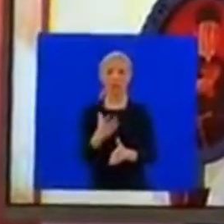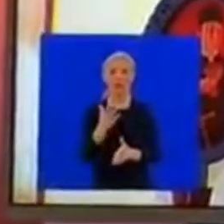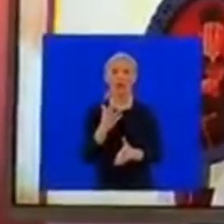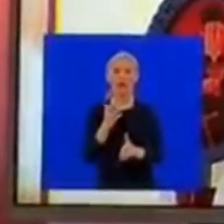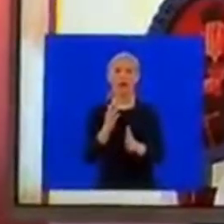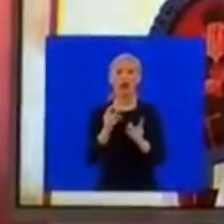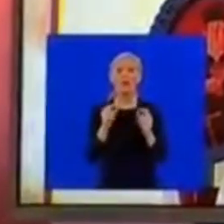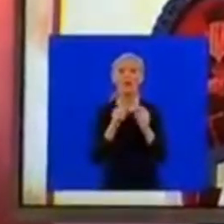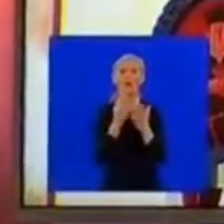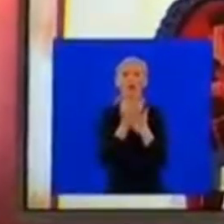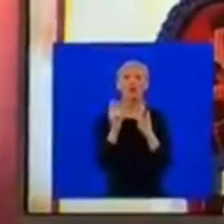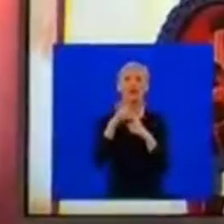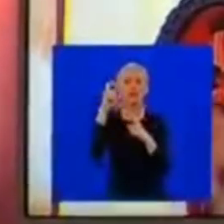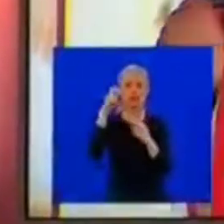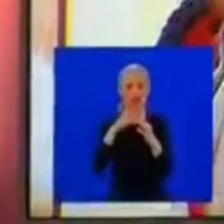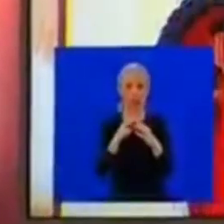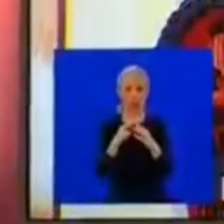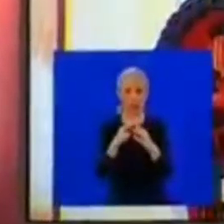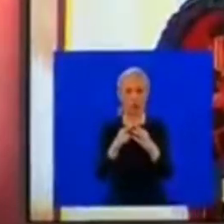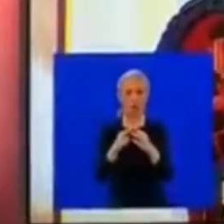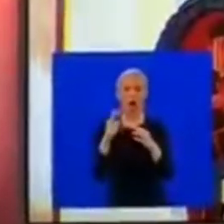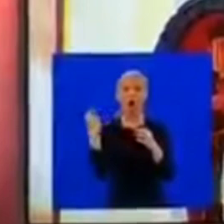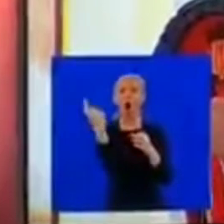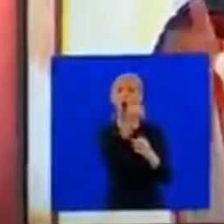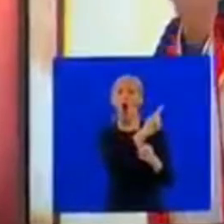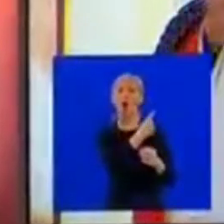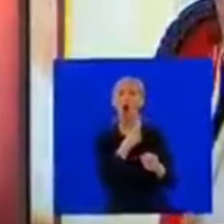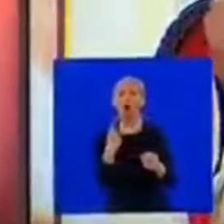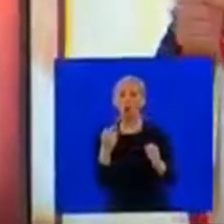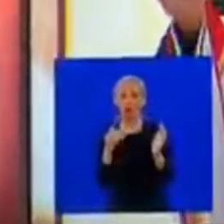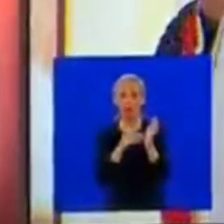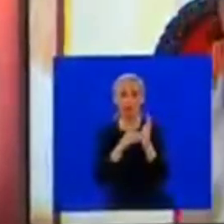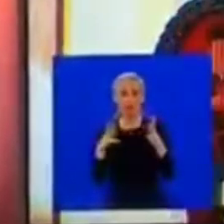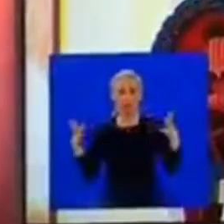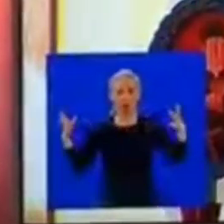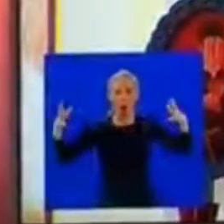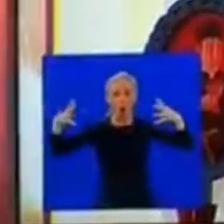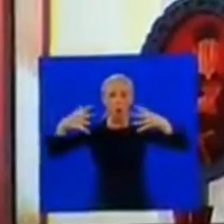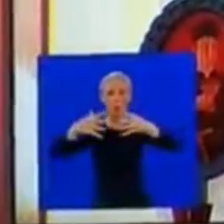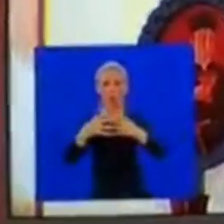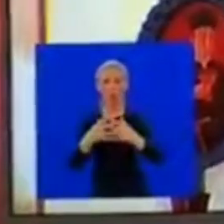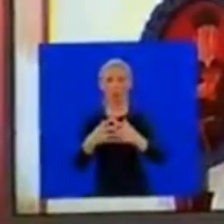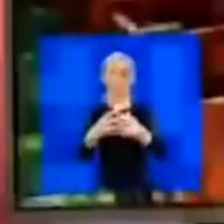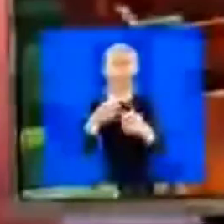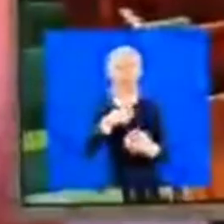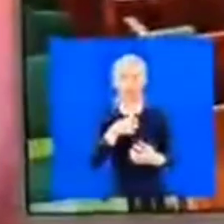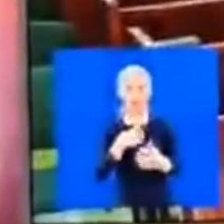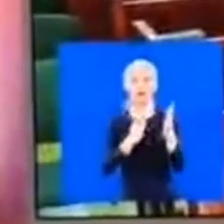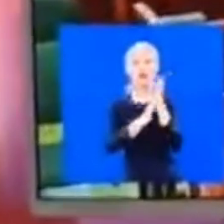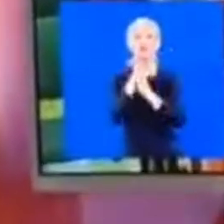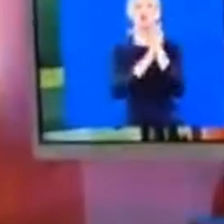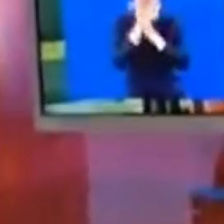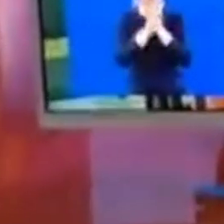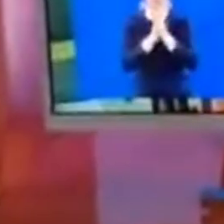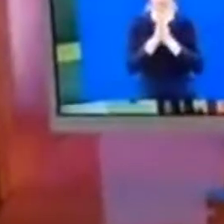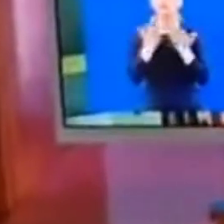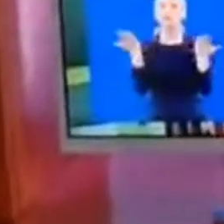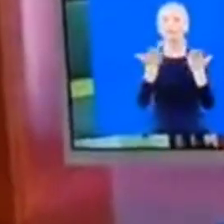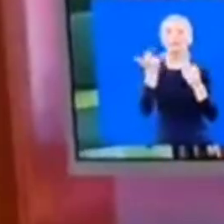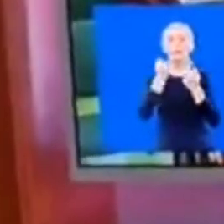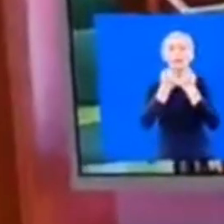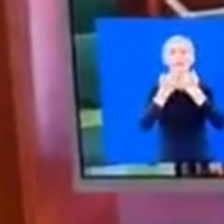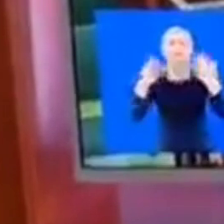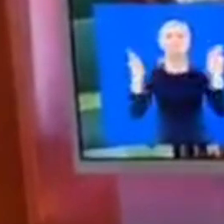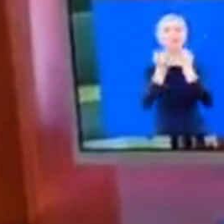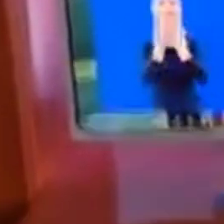kardinala Bozanića. Oko njega se trebamo okupiti i duhovno i molitveno. Kad smo bili na Veliki